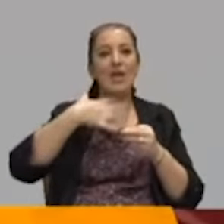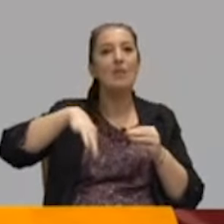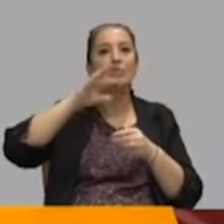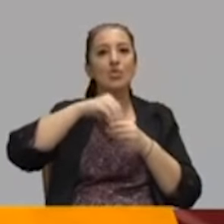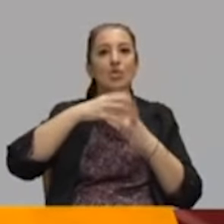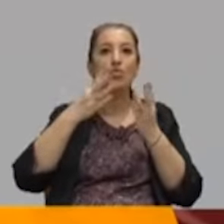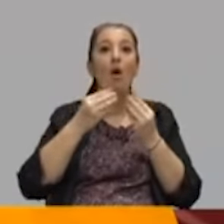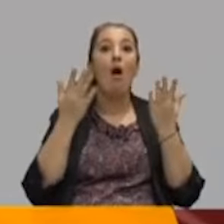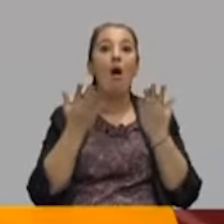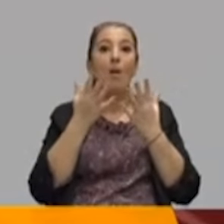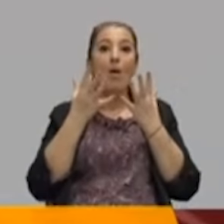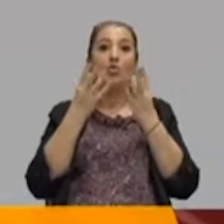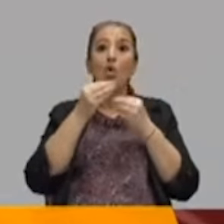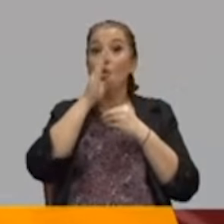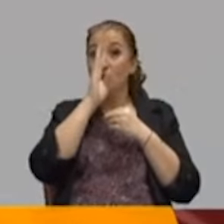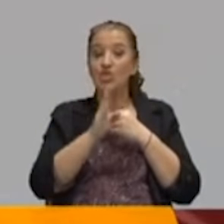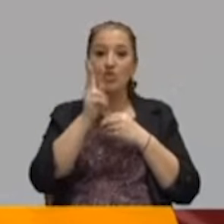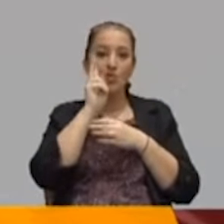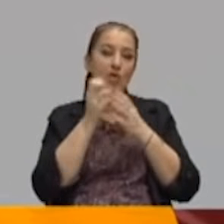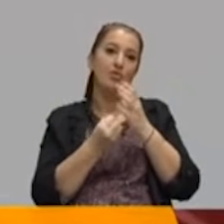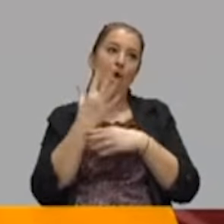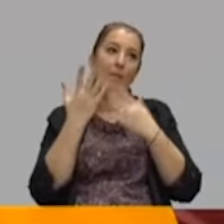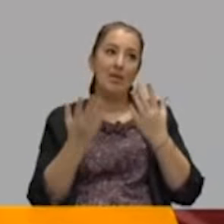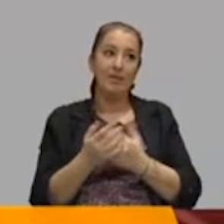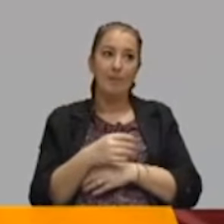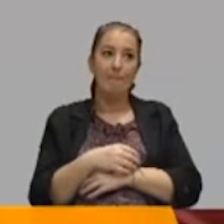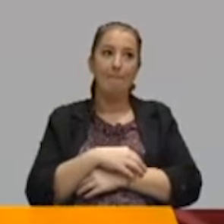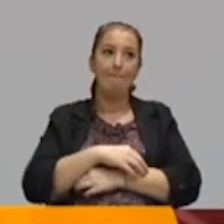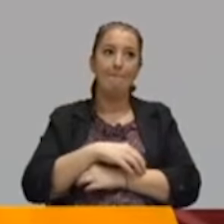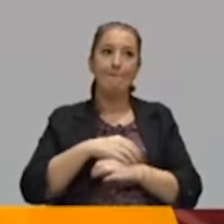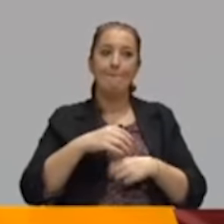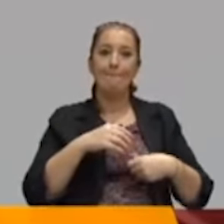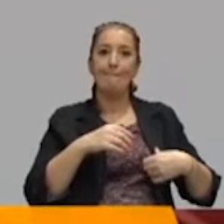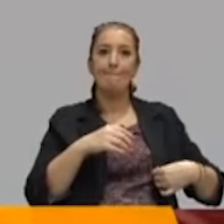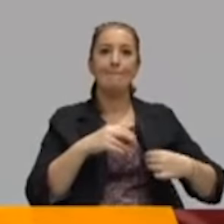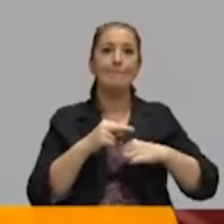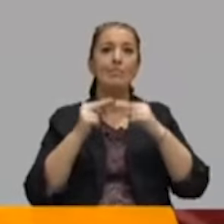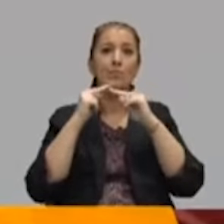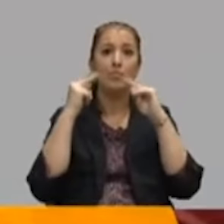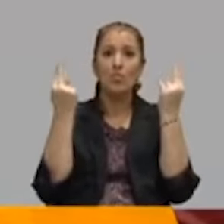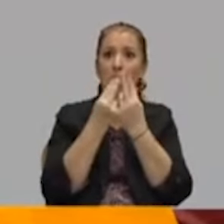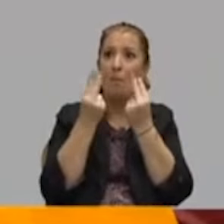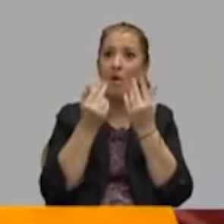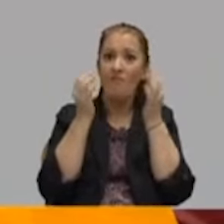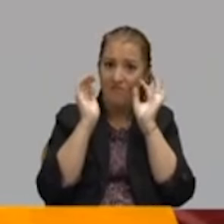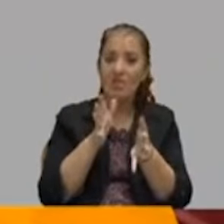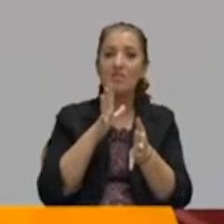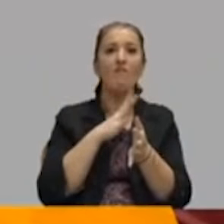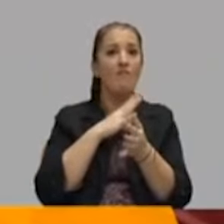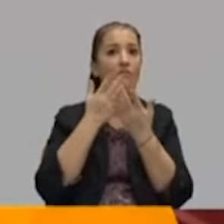çok ama çok ciddi sonuçlar doğurmaktadır. Dünyada bu kadar para varken